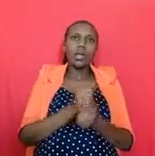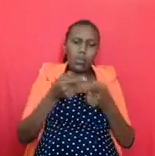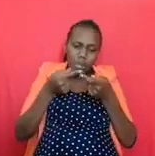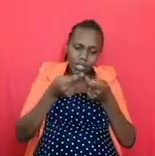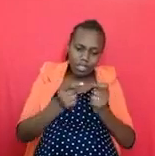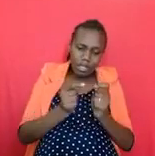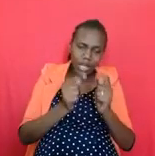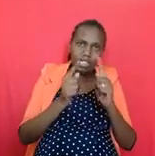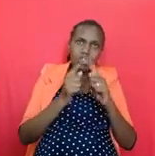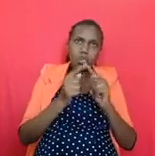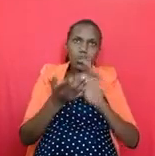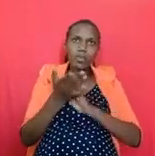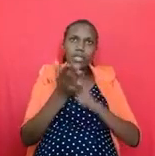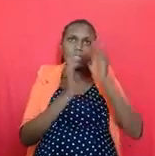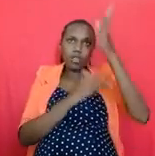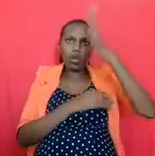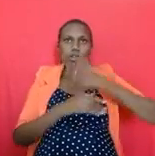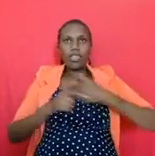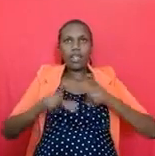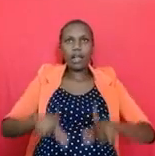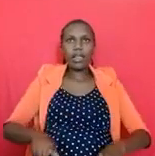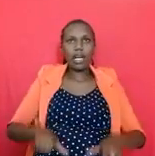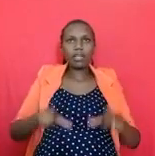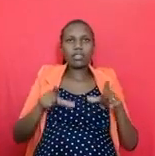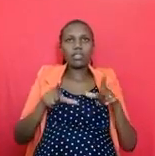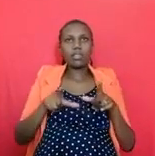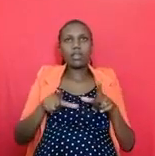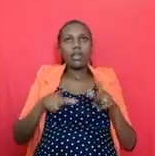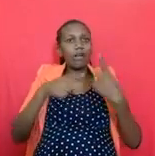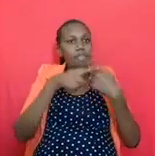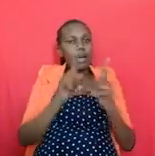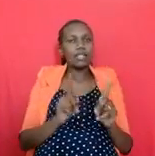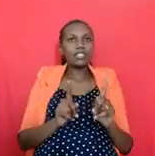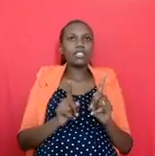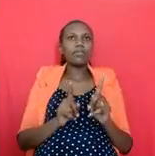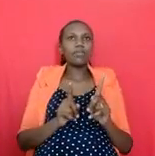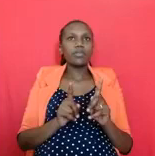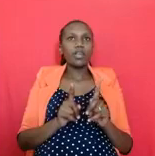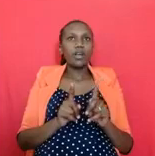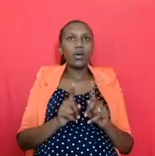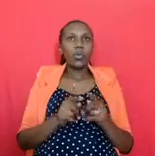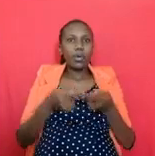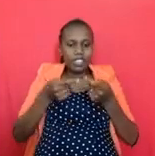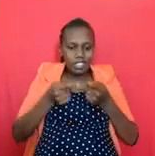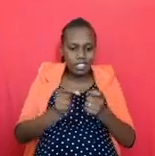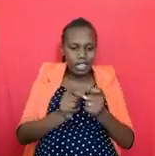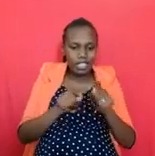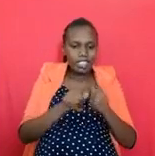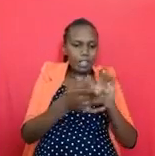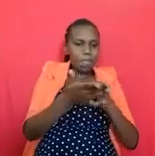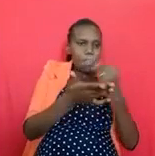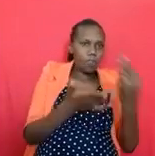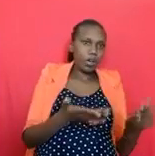turagiana tukienda guthathagia Ngai na miturire itu no riri tugianaga o